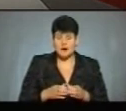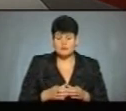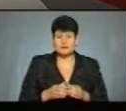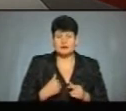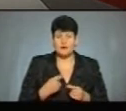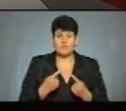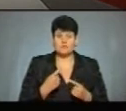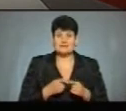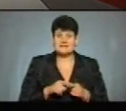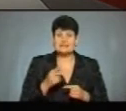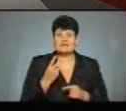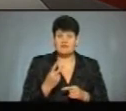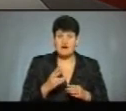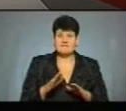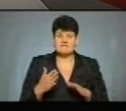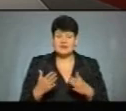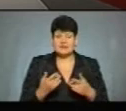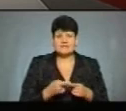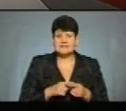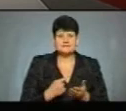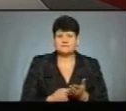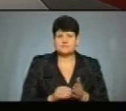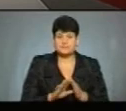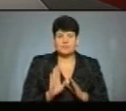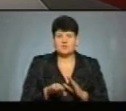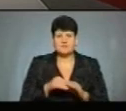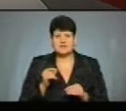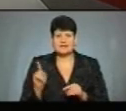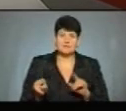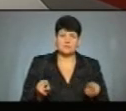говорю, що ці два варіанти – це не є догма і не буде вибиратися між тим